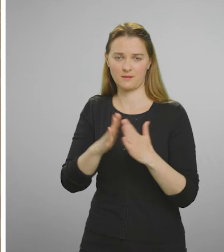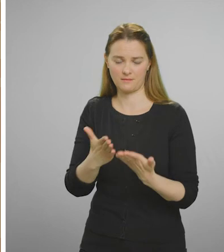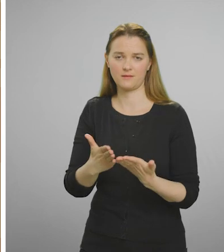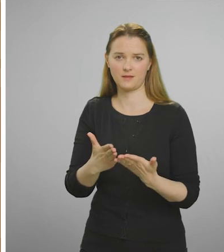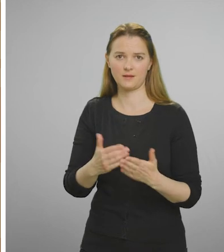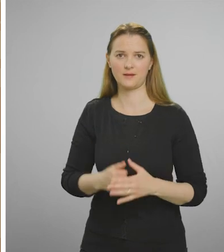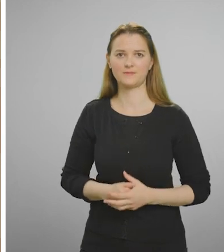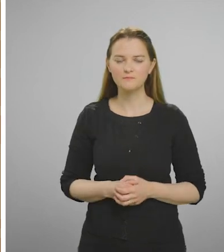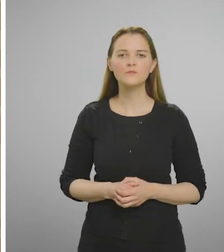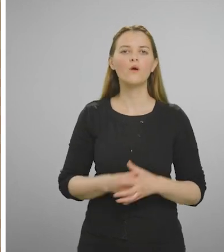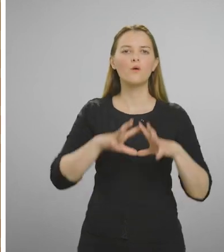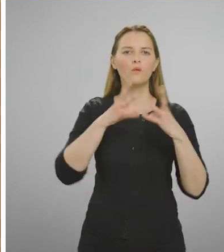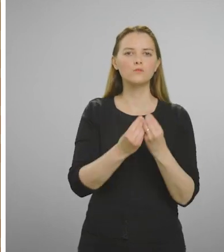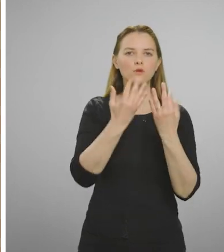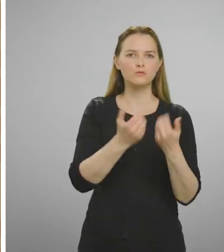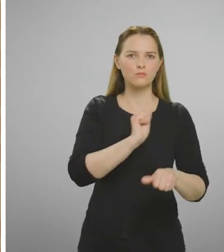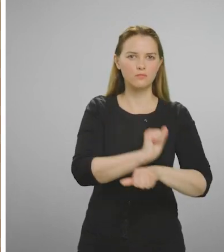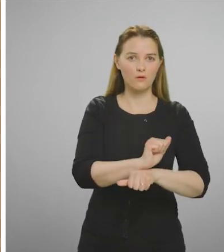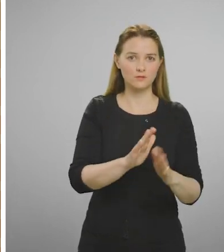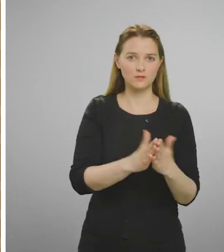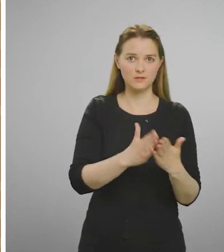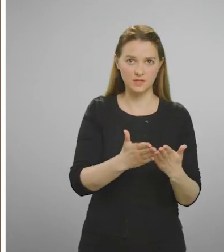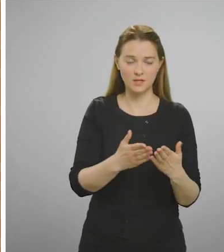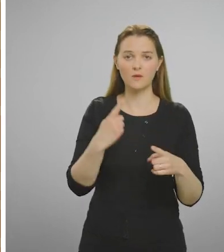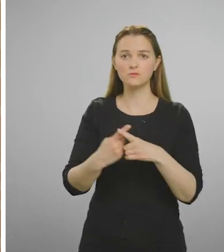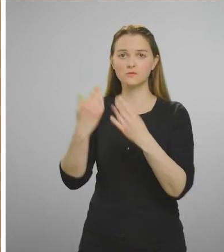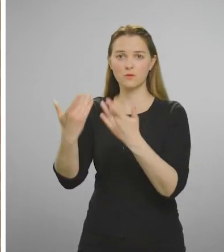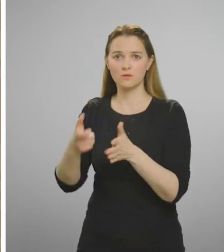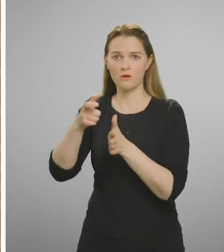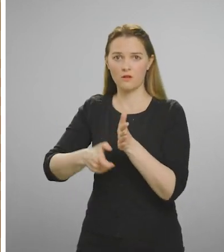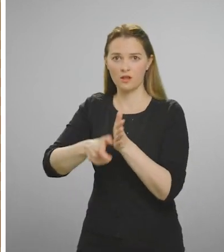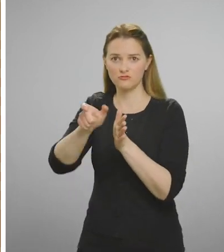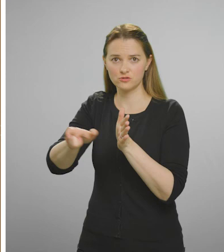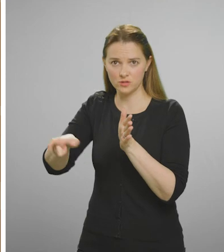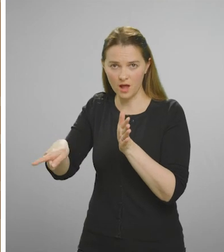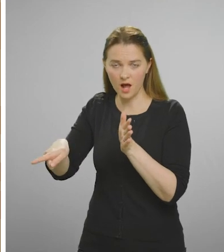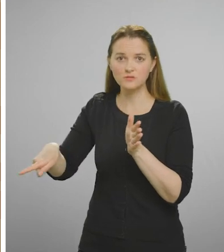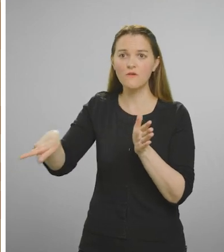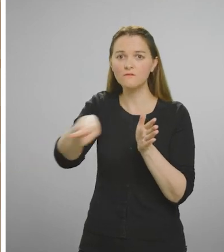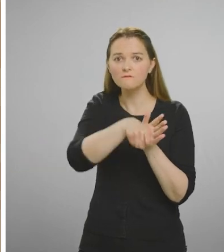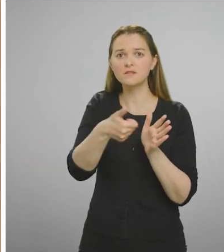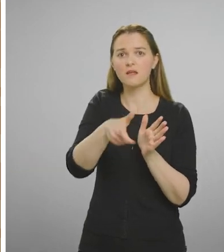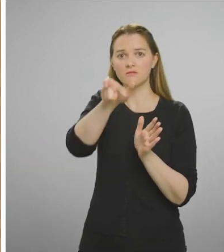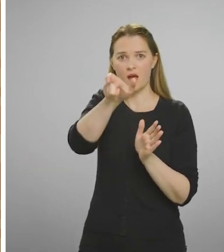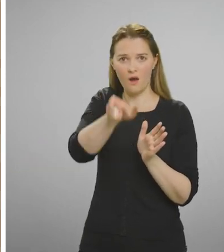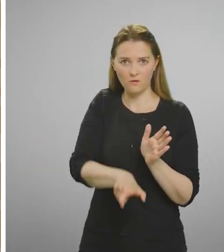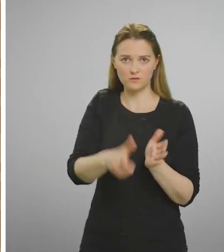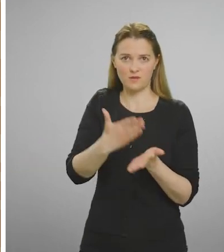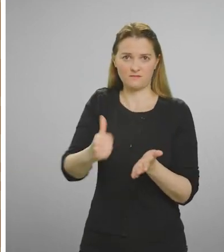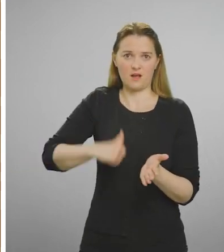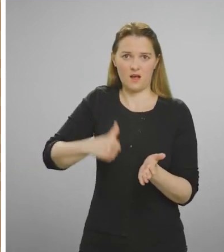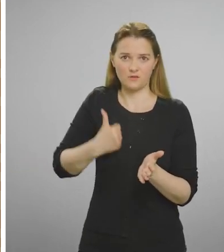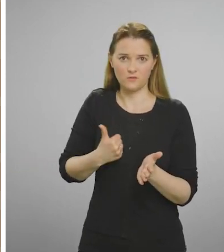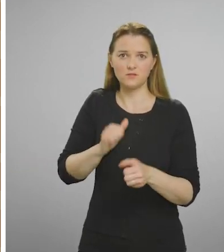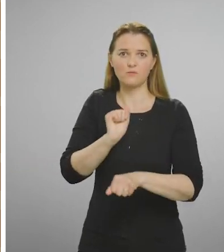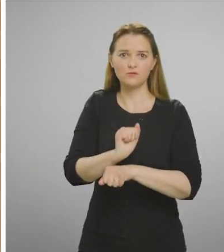45.085 naslova knjiga. Podijelimo li ukupan broj posuđenih knjiga s brojem aktivnih korisnika, dobivamo podatak o